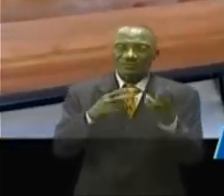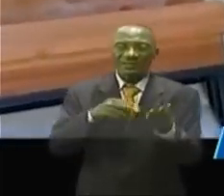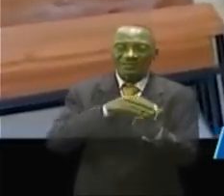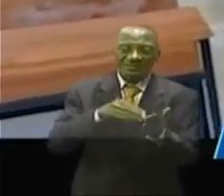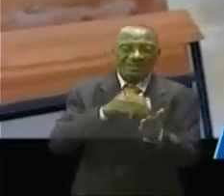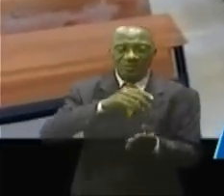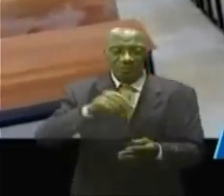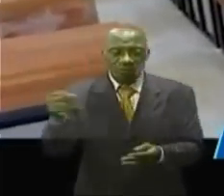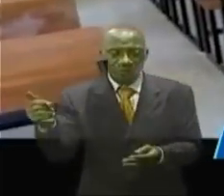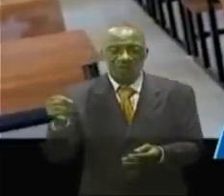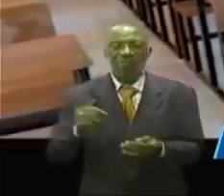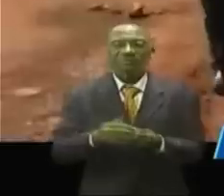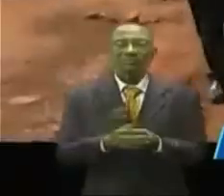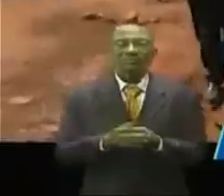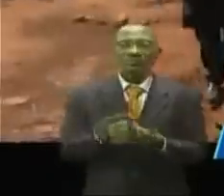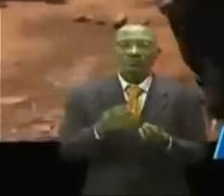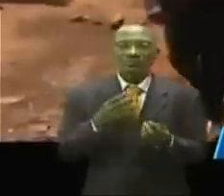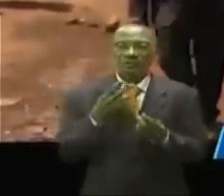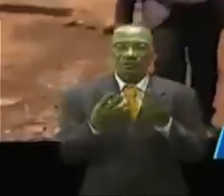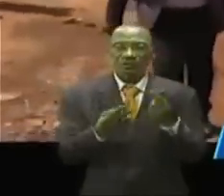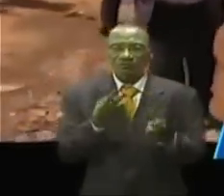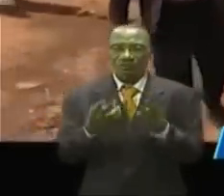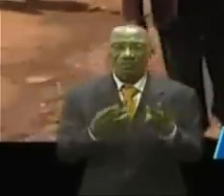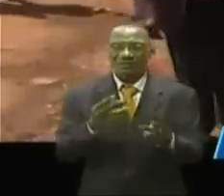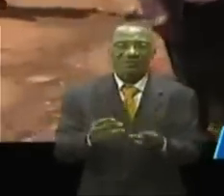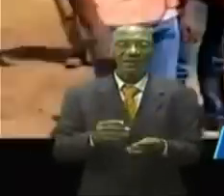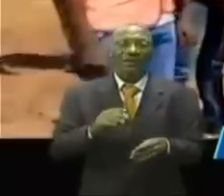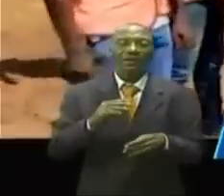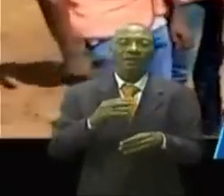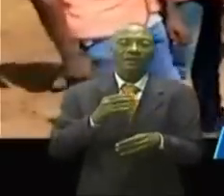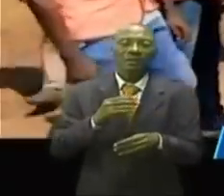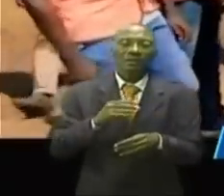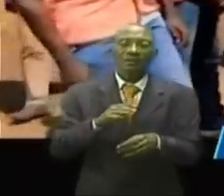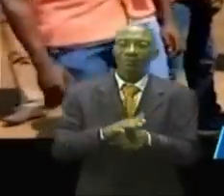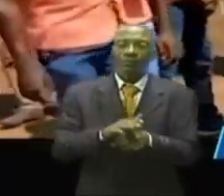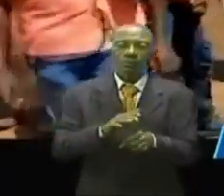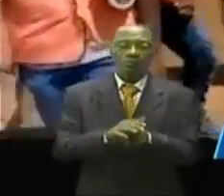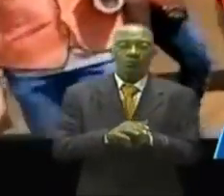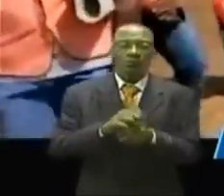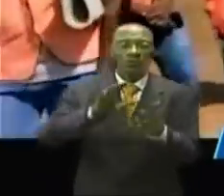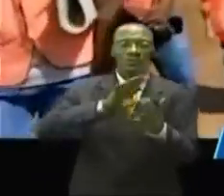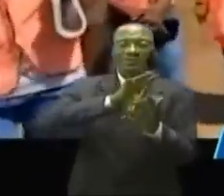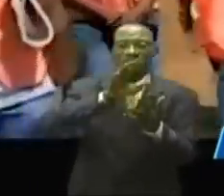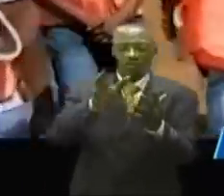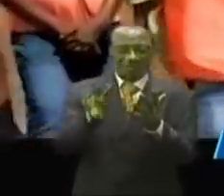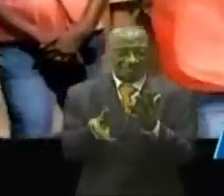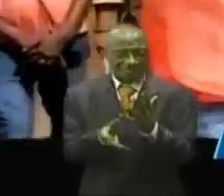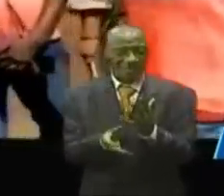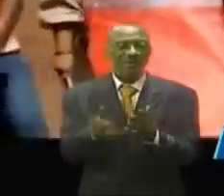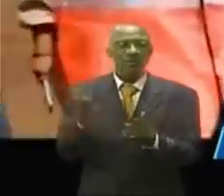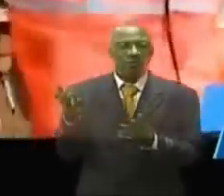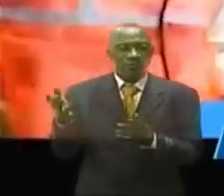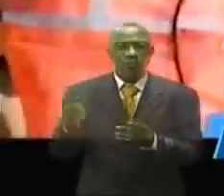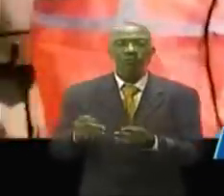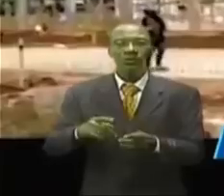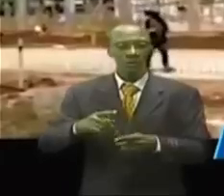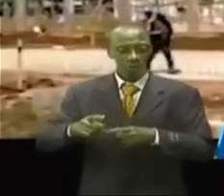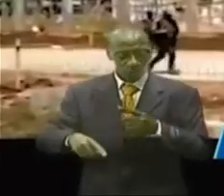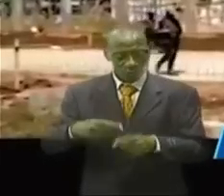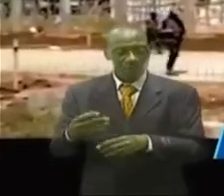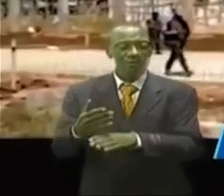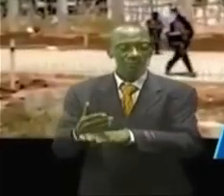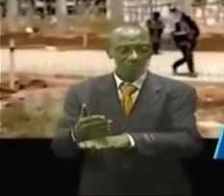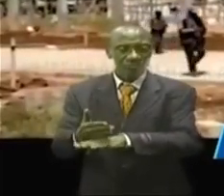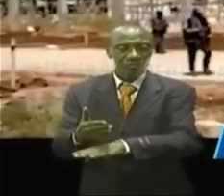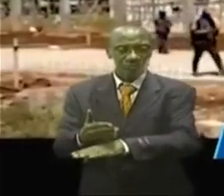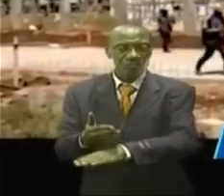naturelles, où il a visité le vaste chantier de la Cité de la Science qui en est à sa première phase de réalisation avec